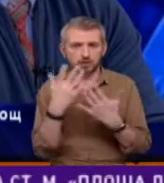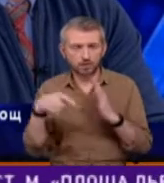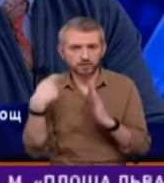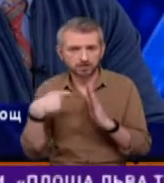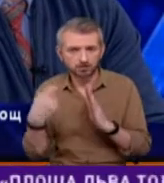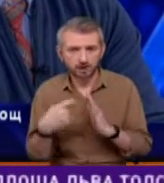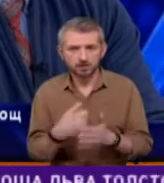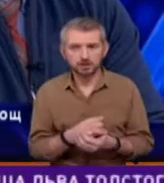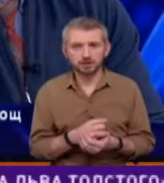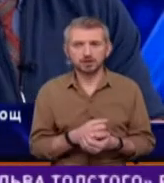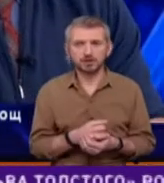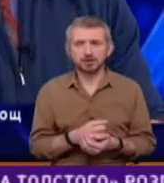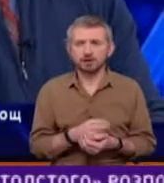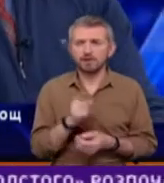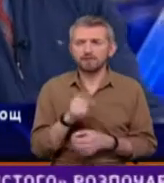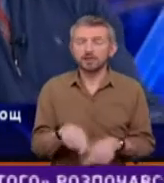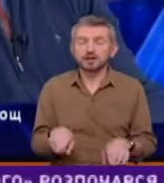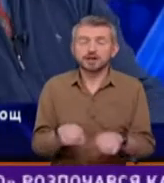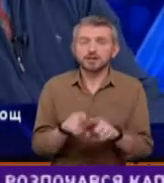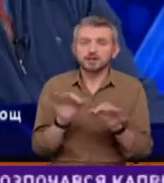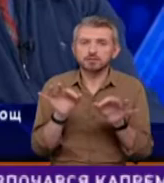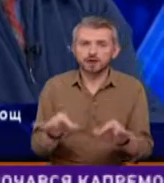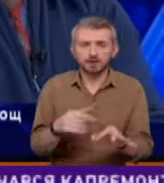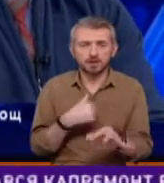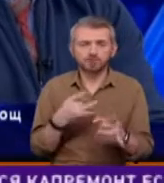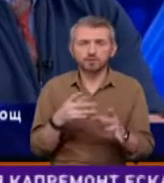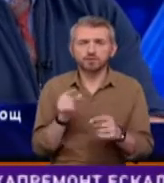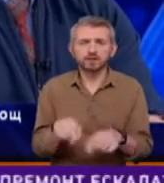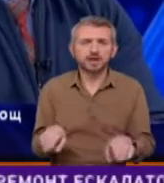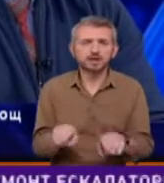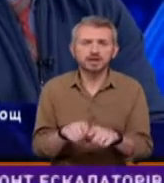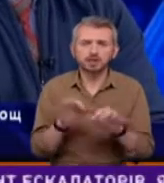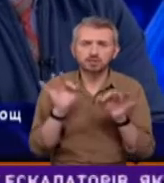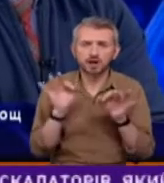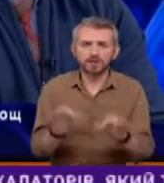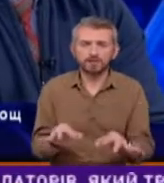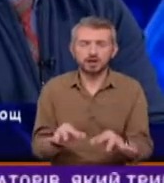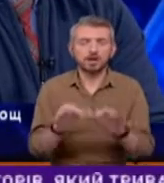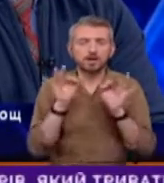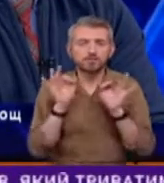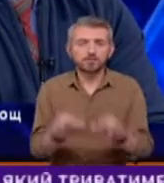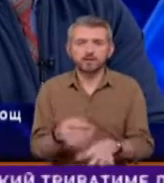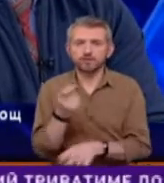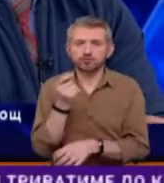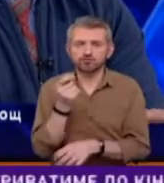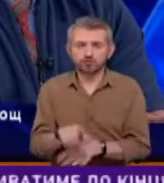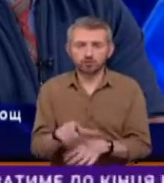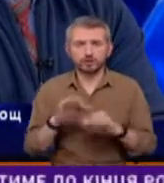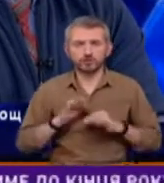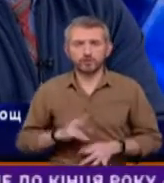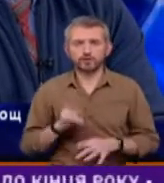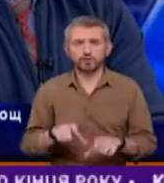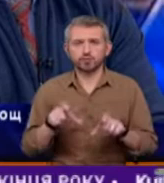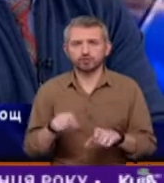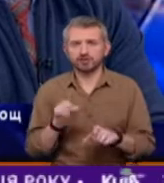Ви настільки, праві, я просто короте, ви настільки праві, правильно, жоден чиновник, що просиджує